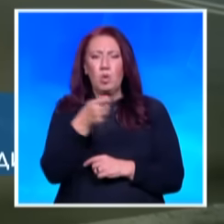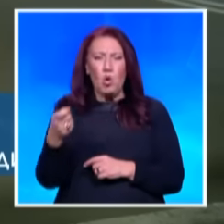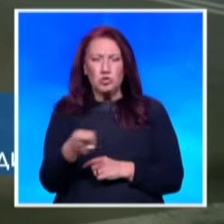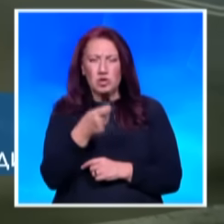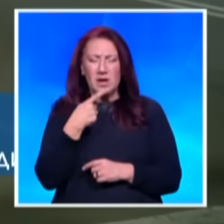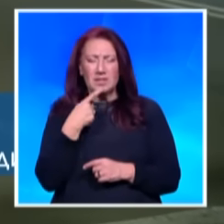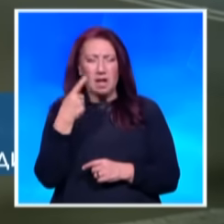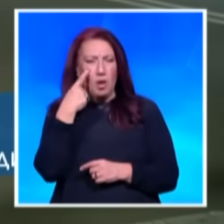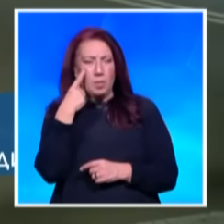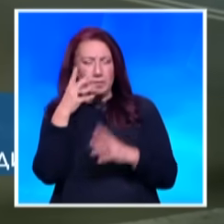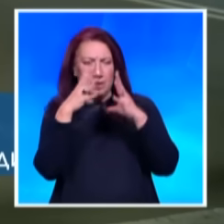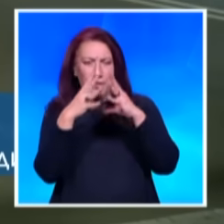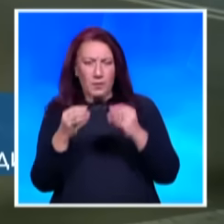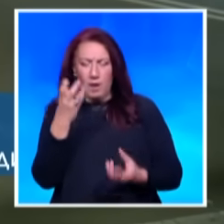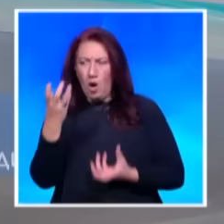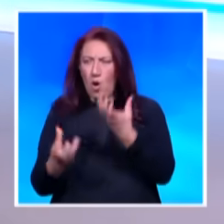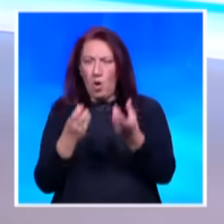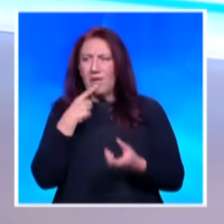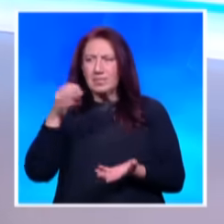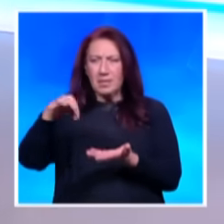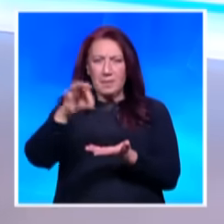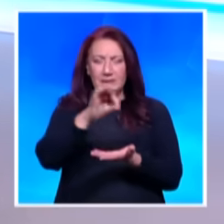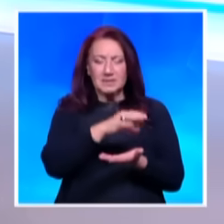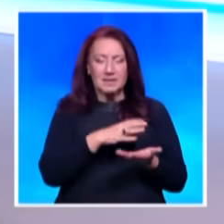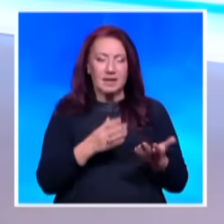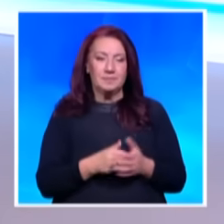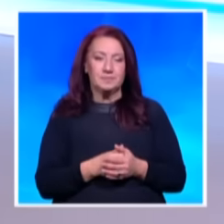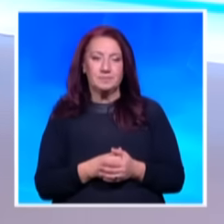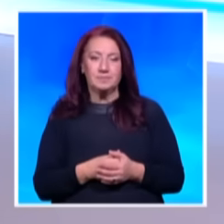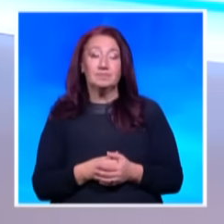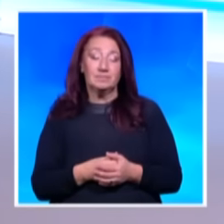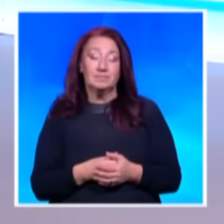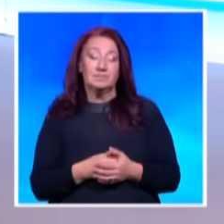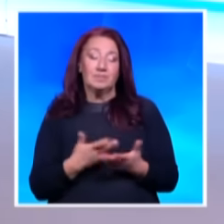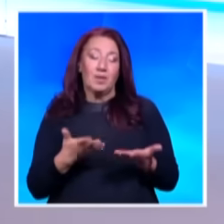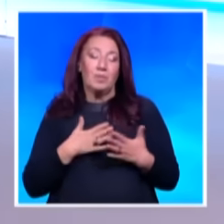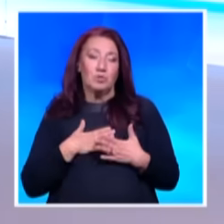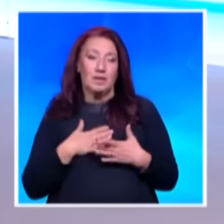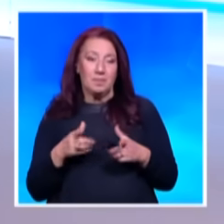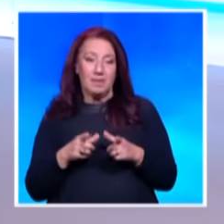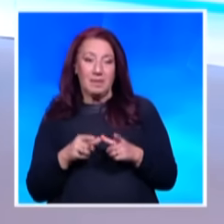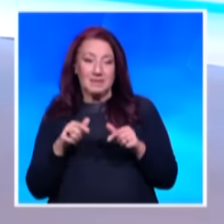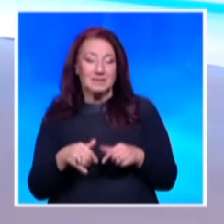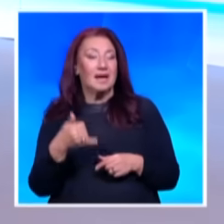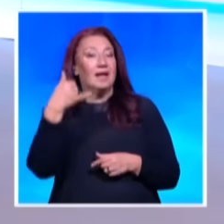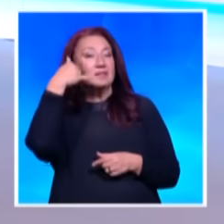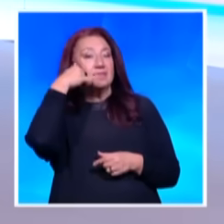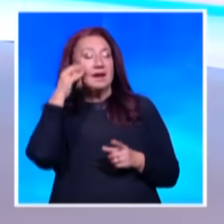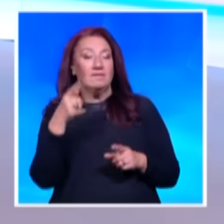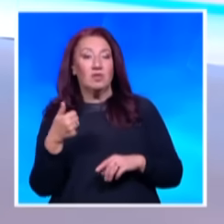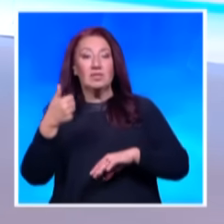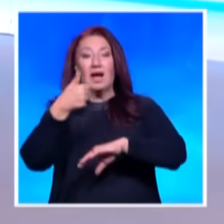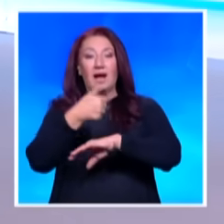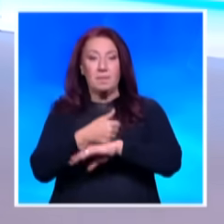и в тази вечер няма да е никак малко все още. С гледна точка към събитията в центъра на София, Мира, благодаря. Сега на телефонната ни връзка е кметът